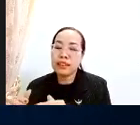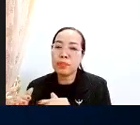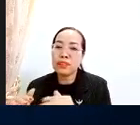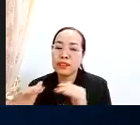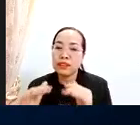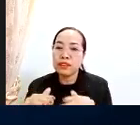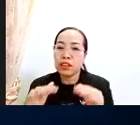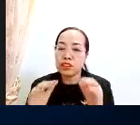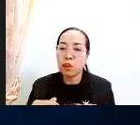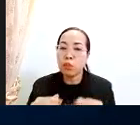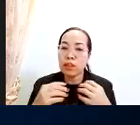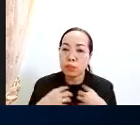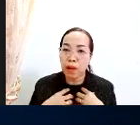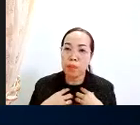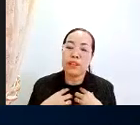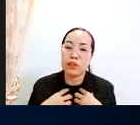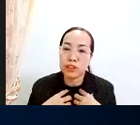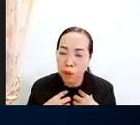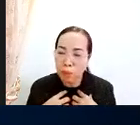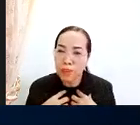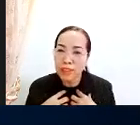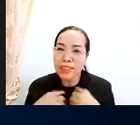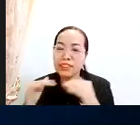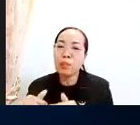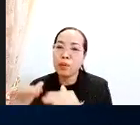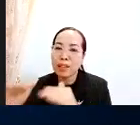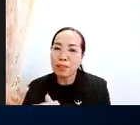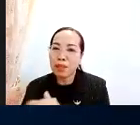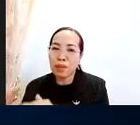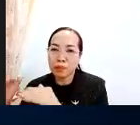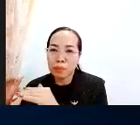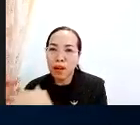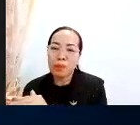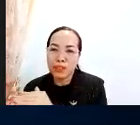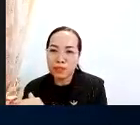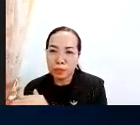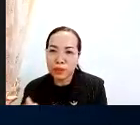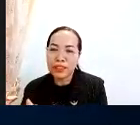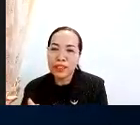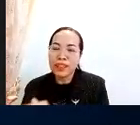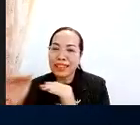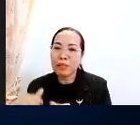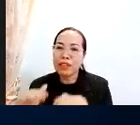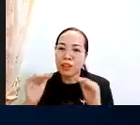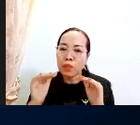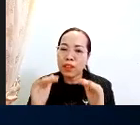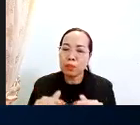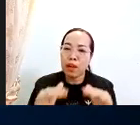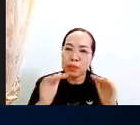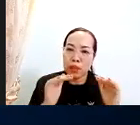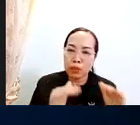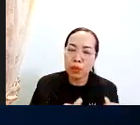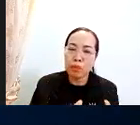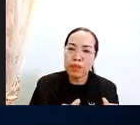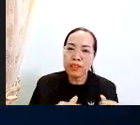nơi tí ní bà xanh thì dân nhóm kết pha bà giáo nhóm nâng bạch băng pha bà giáo tàu huynh. Tại bà nhóm kết pha